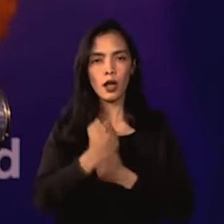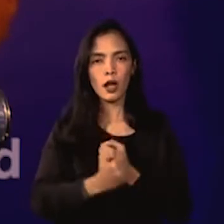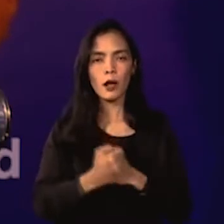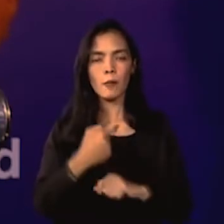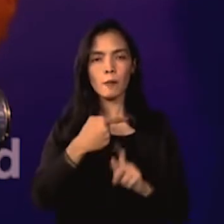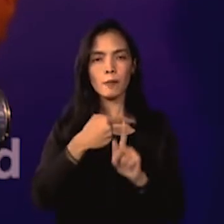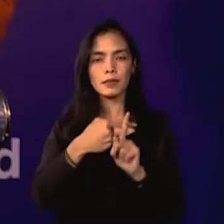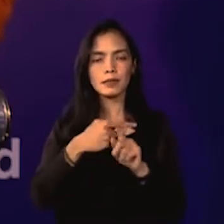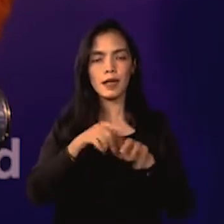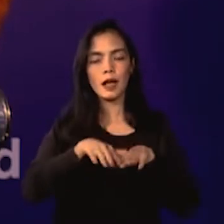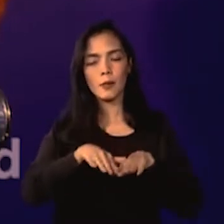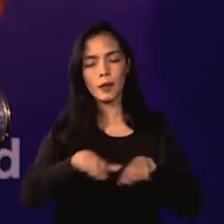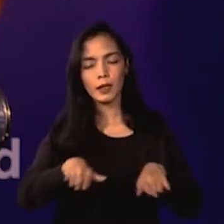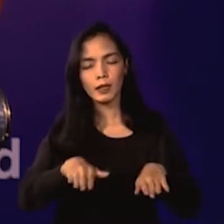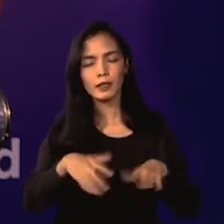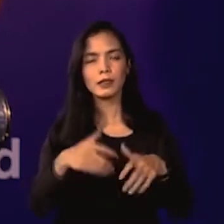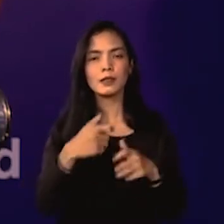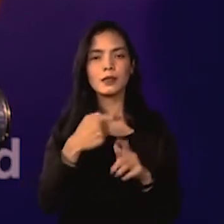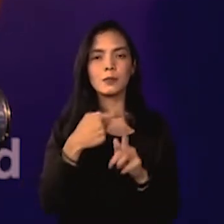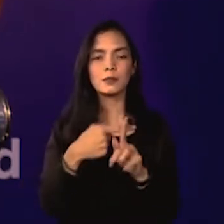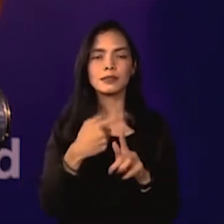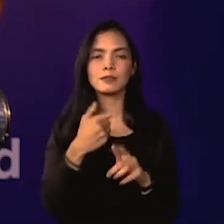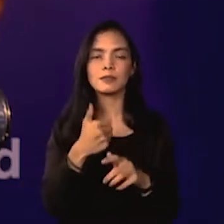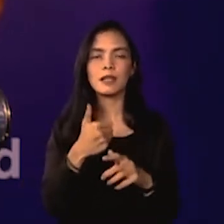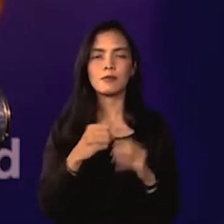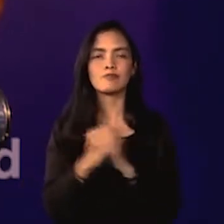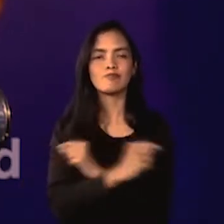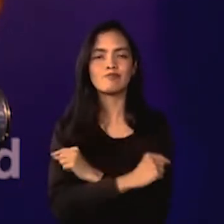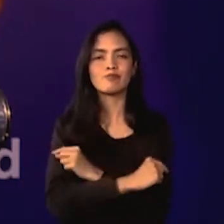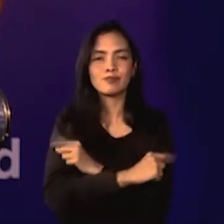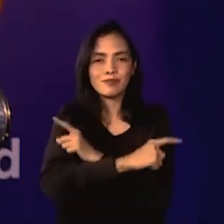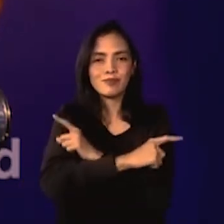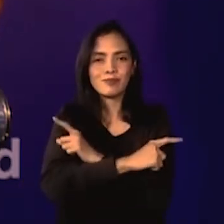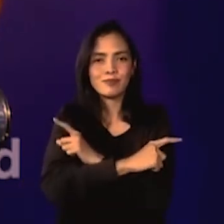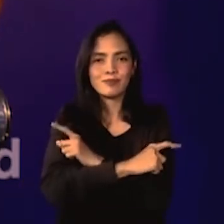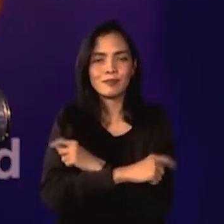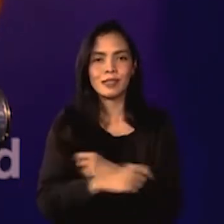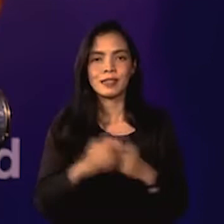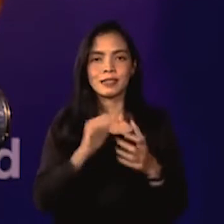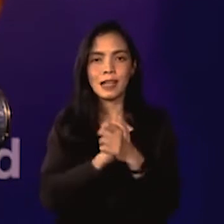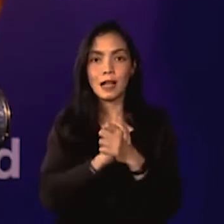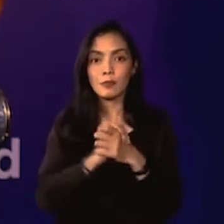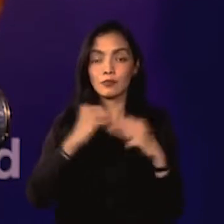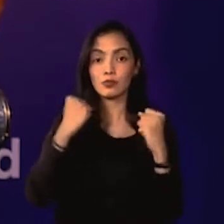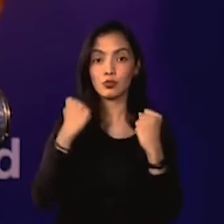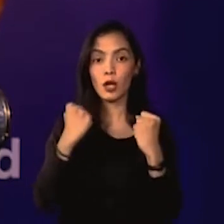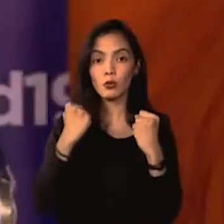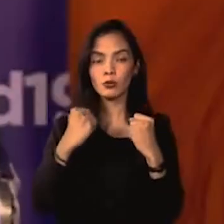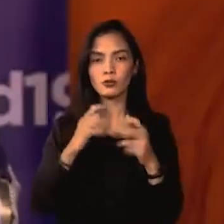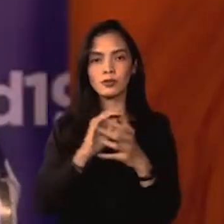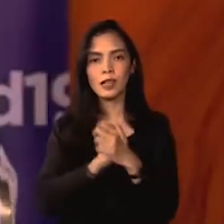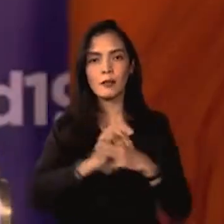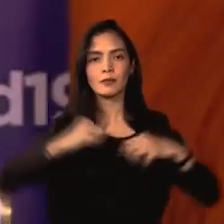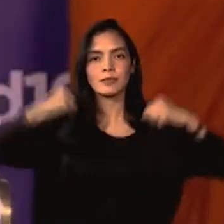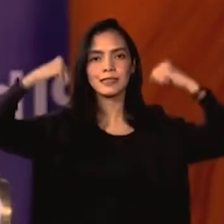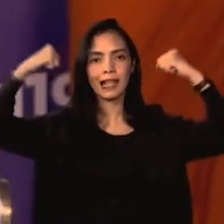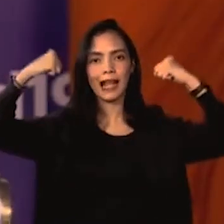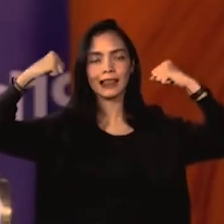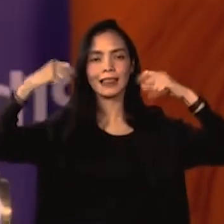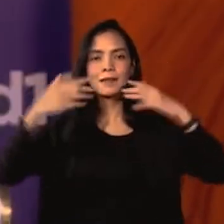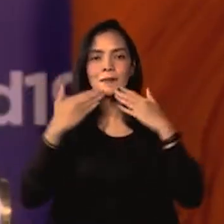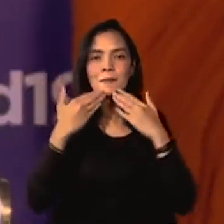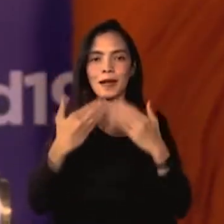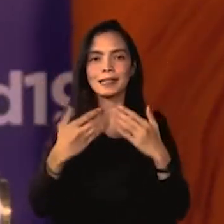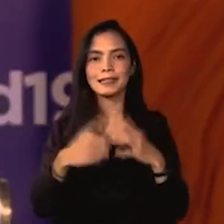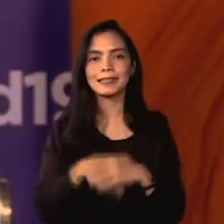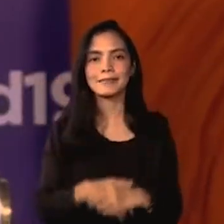kita menjadi aman, dan kita menjadi imun. Salam tangguh, salam sehat. Terima